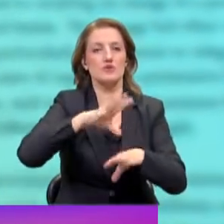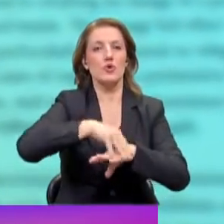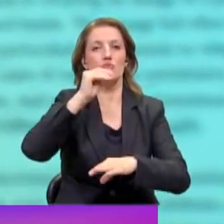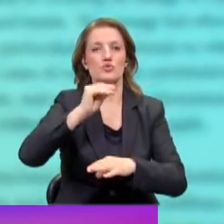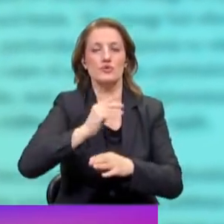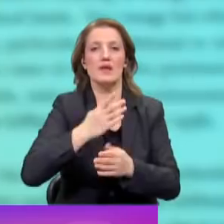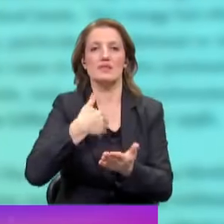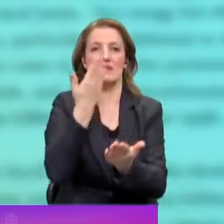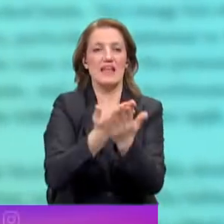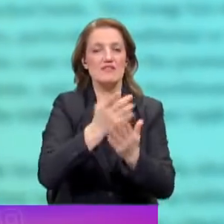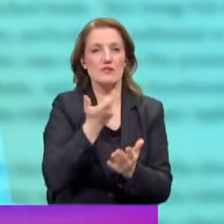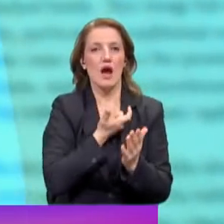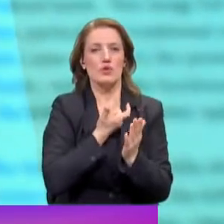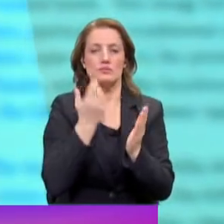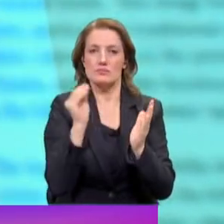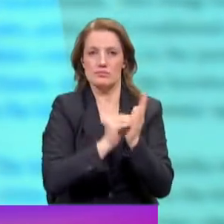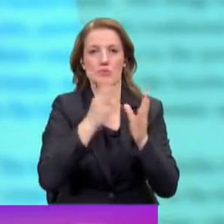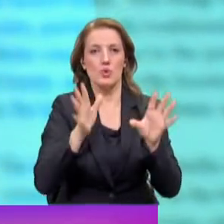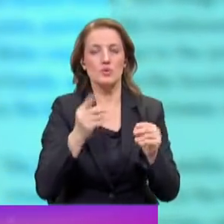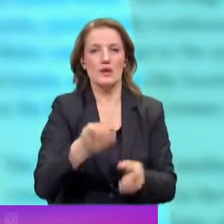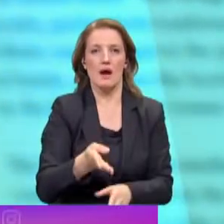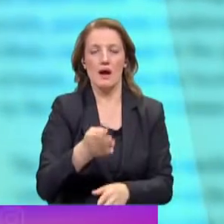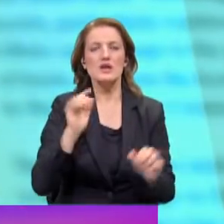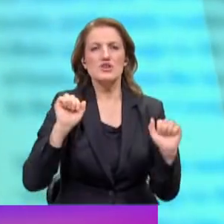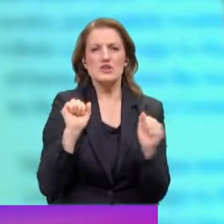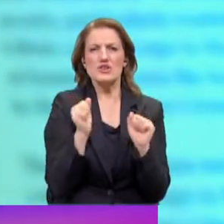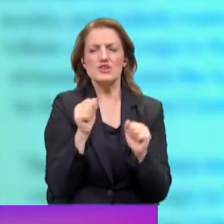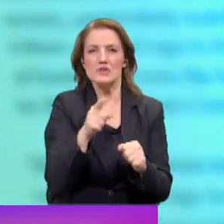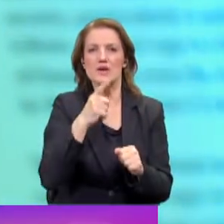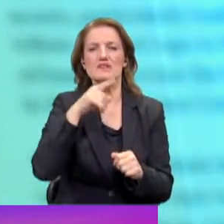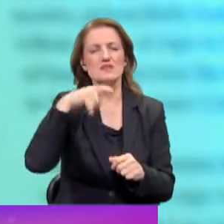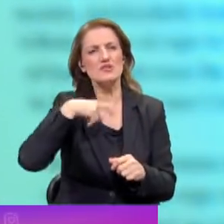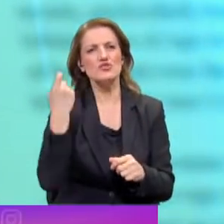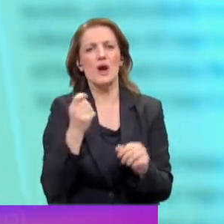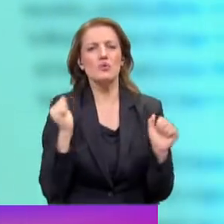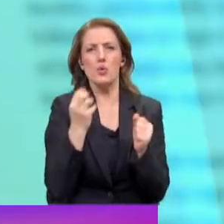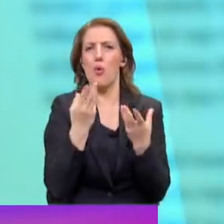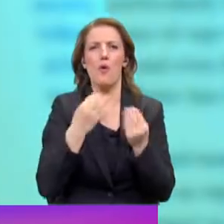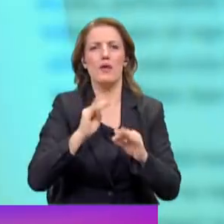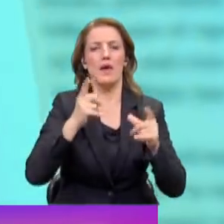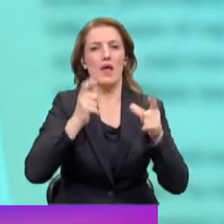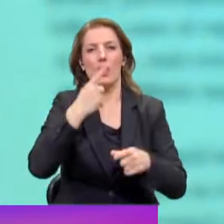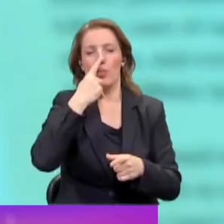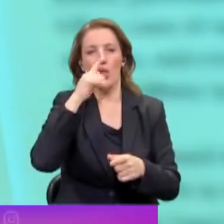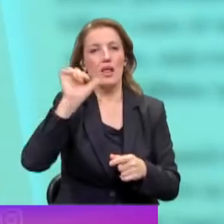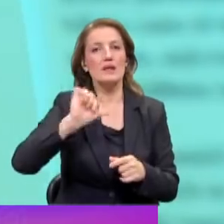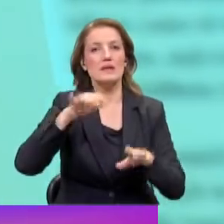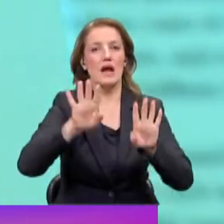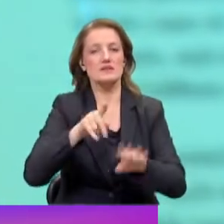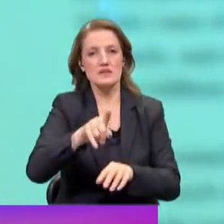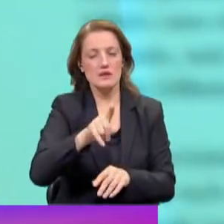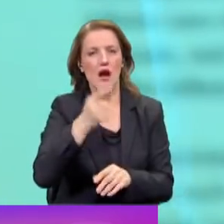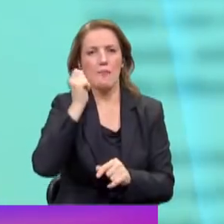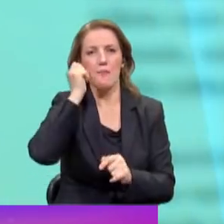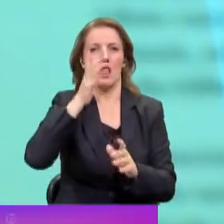sunulan teklif yasalaşırsa, kışları ılıman olan kıyı illerde oturanlar doğalgazı daha pahalı kullanacak.